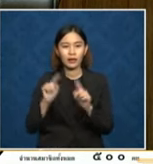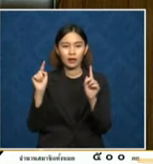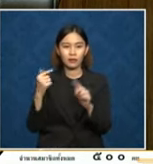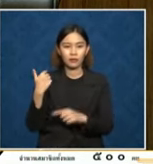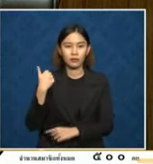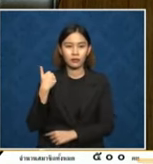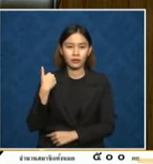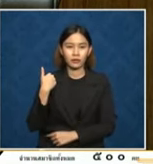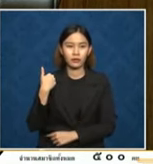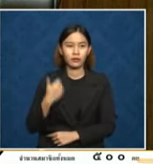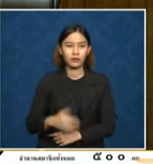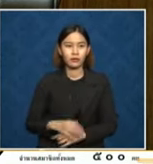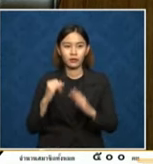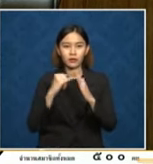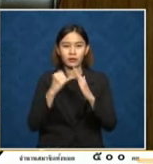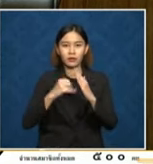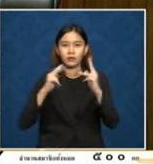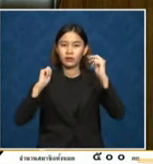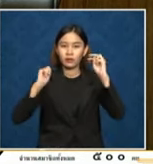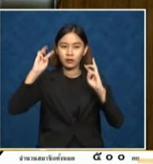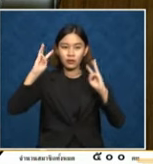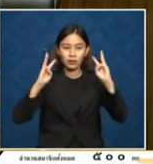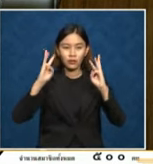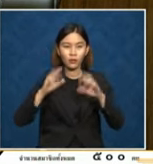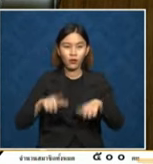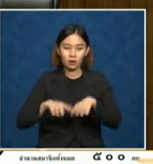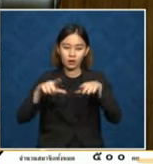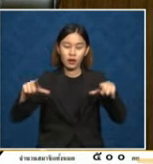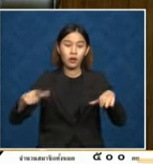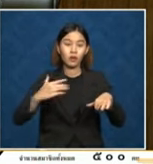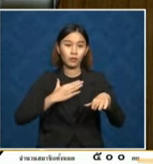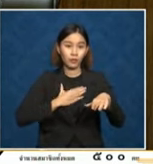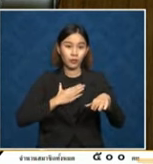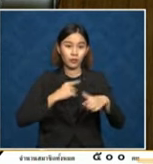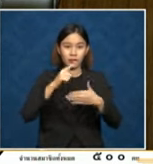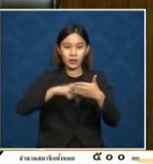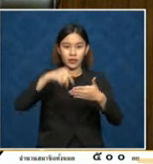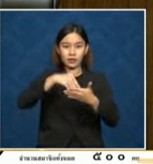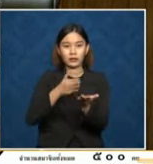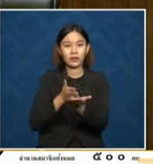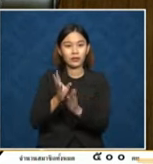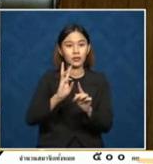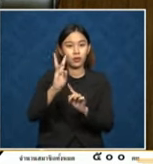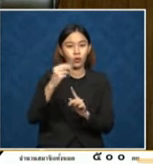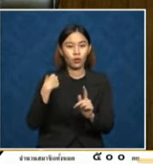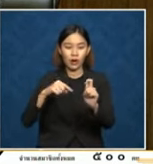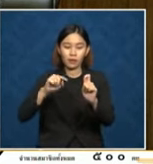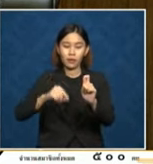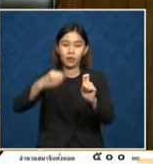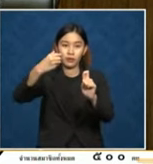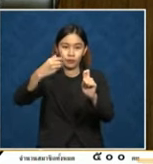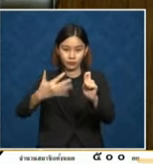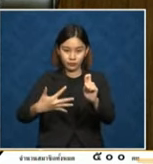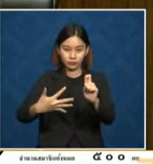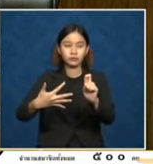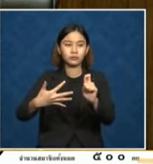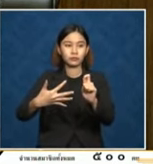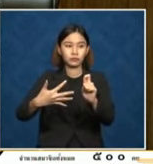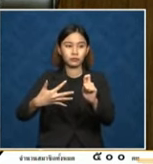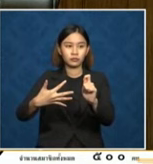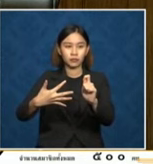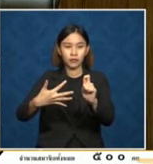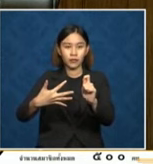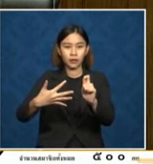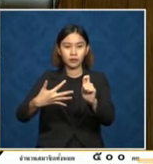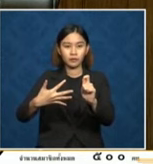านครับจังหวัดนครสวรรค์ในเขตพื้นที่ของผมเนี่ยเขตเลือกตั้งที่6ประกอบด้วยอำเภอลาดยาวอำเภอแม่วง